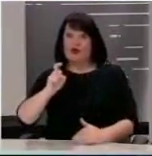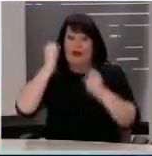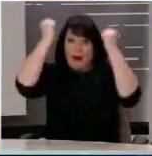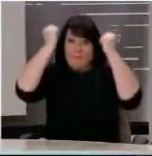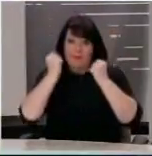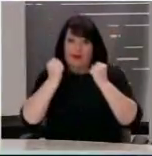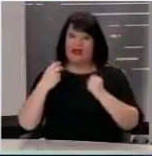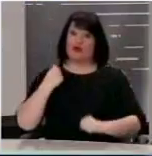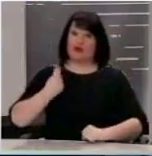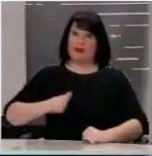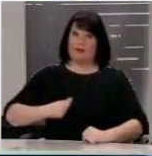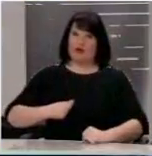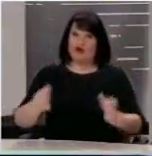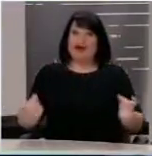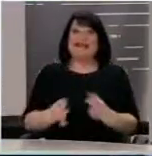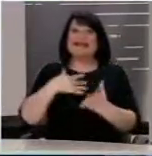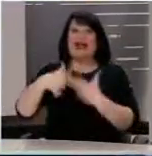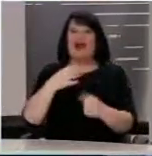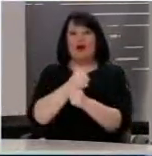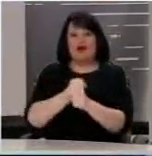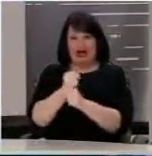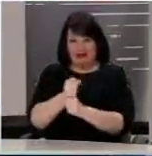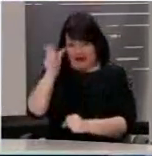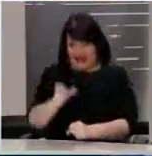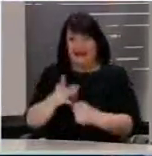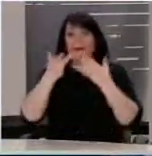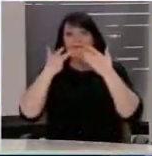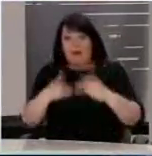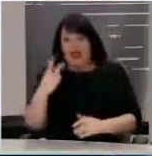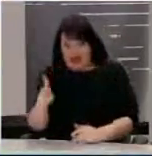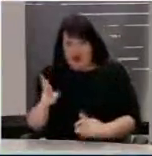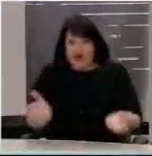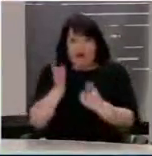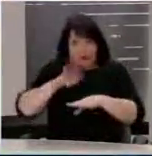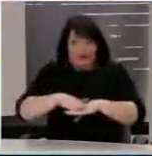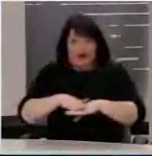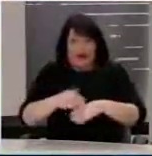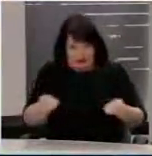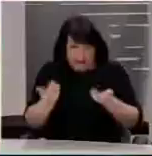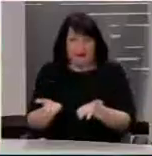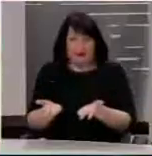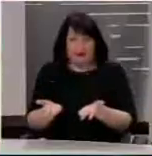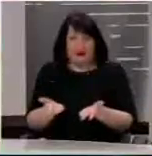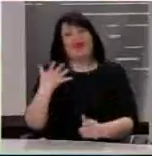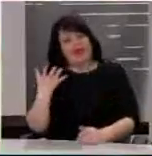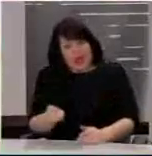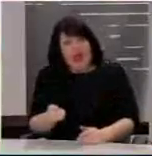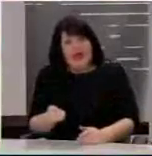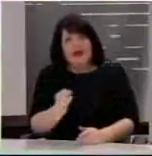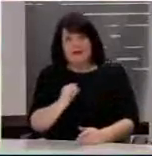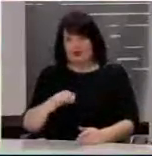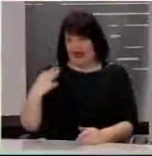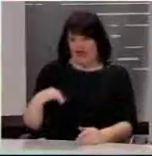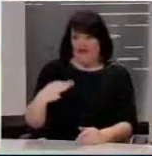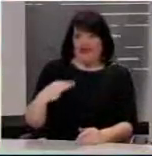ζημιά του ελληνικού δημοσίου από το σκάνδαλο του φαρμάκου, θα παραιτηθεί ποτέ κανένας δικός σας? Θα υπάρξει ποτέ